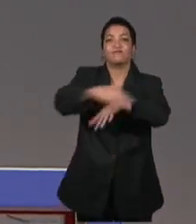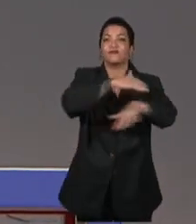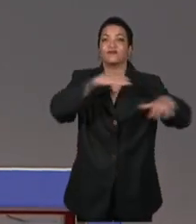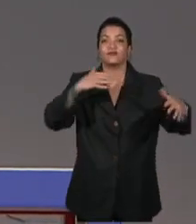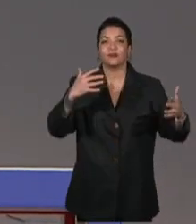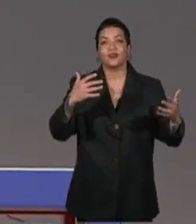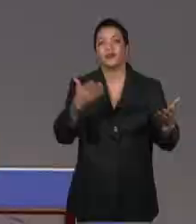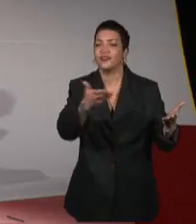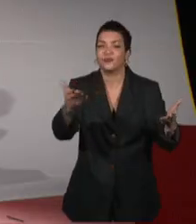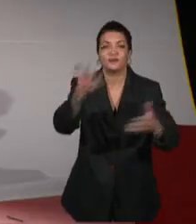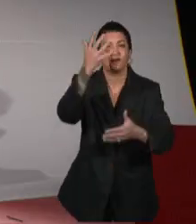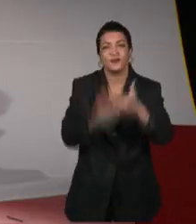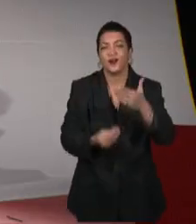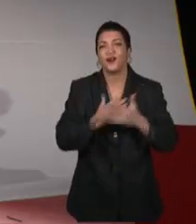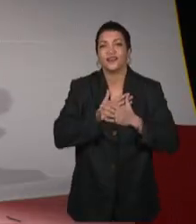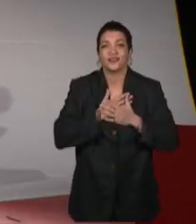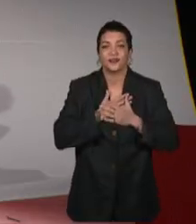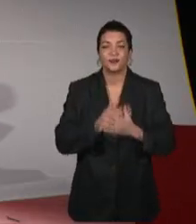Vous m'avez manqué!